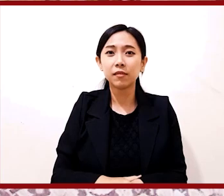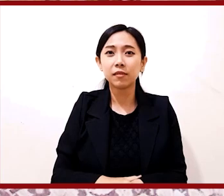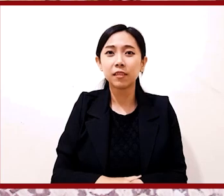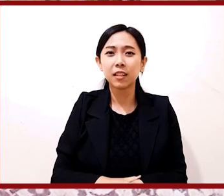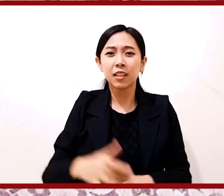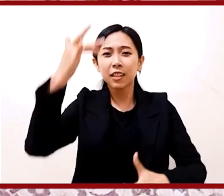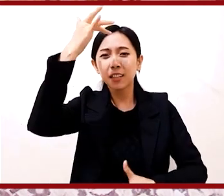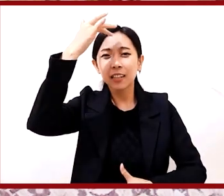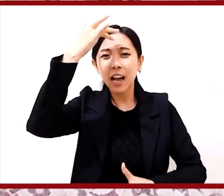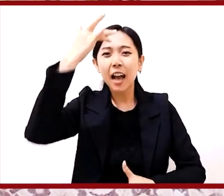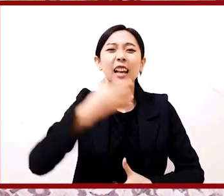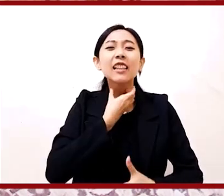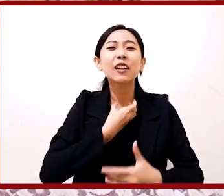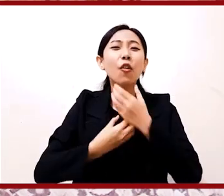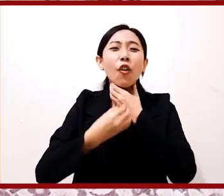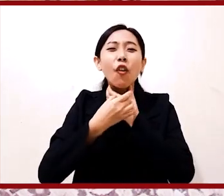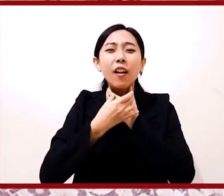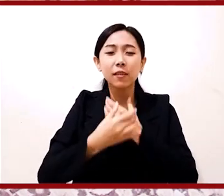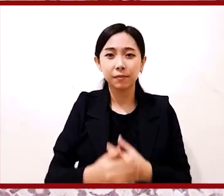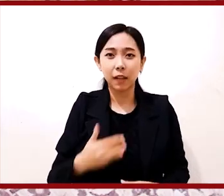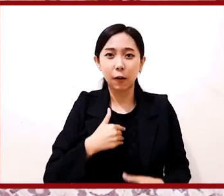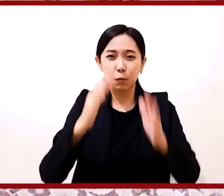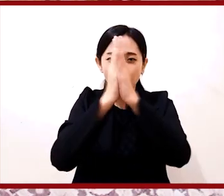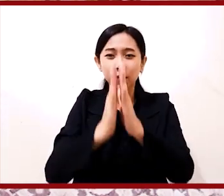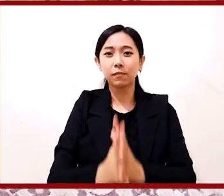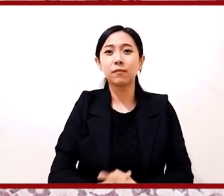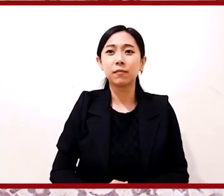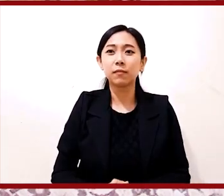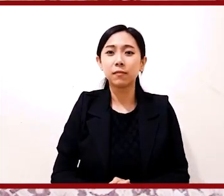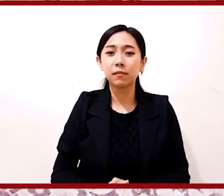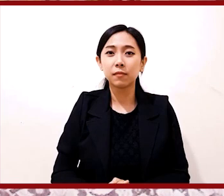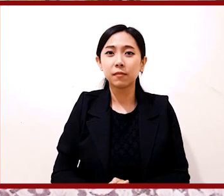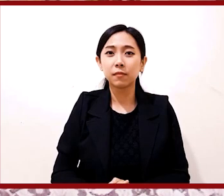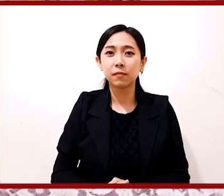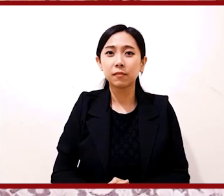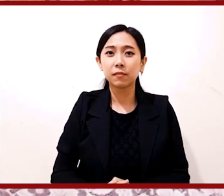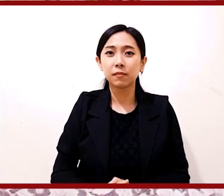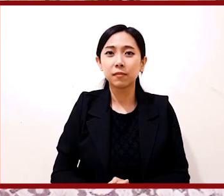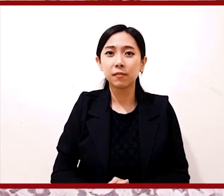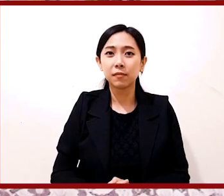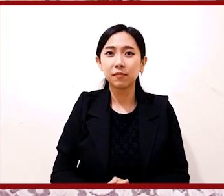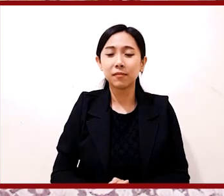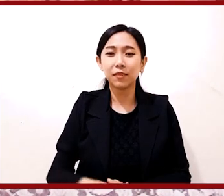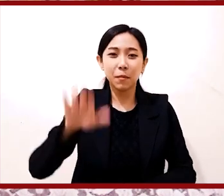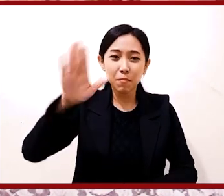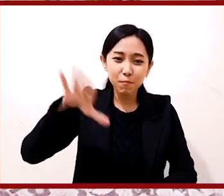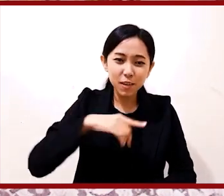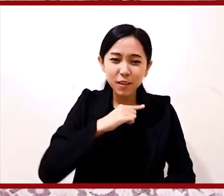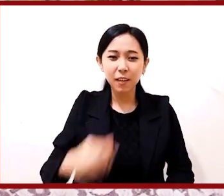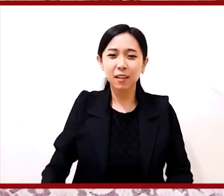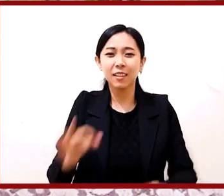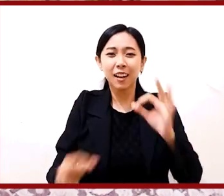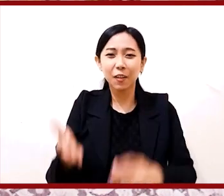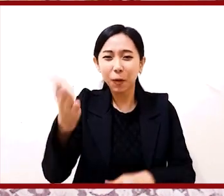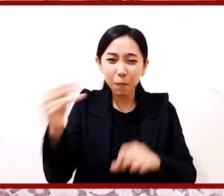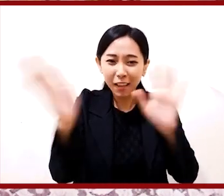kata dokter. "Oh Pak Pendeta sakit, duduk Pak Pendeta, aku mau berdoa buat Pak Pendeta." Maka anak itu pun berdoa. "Wahai